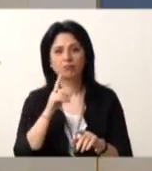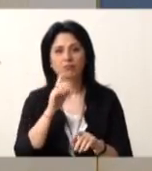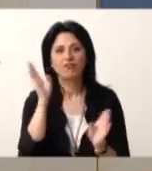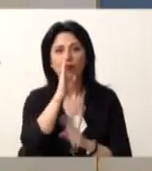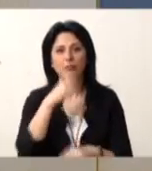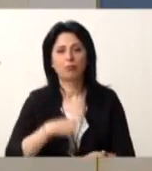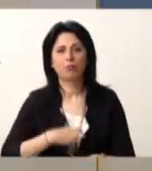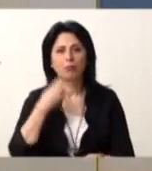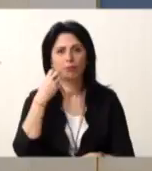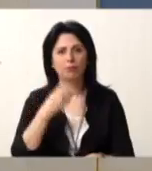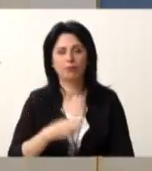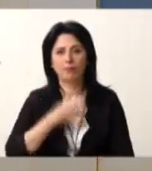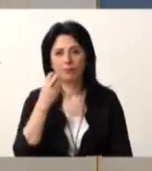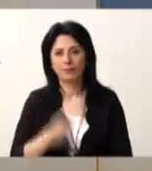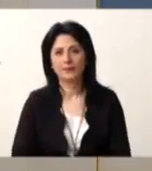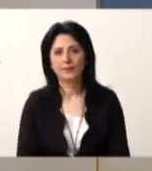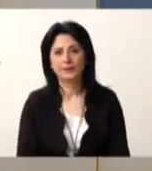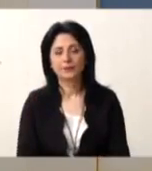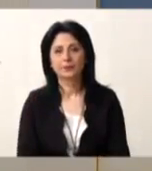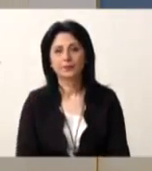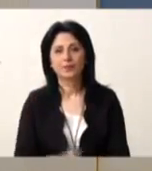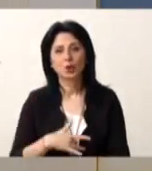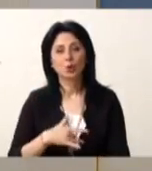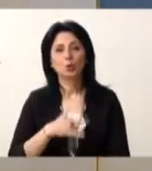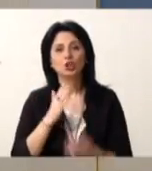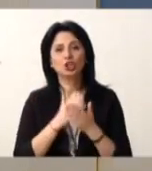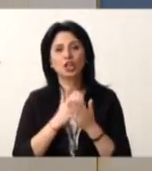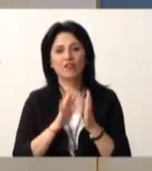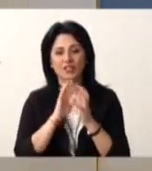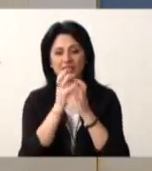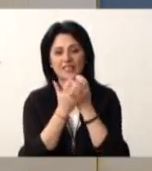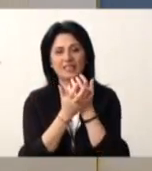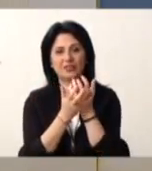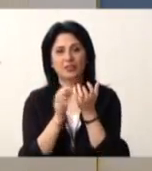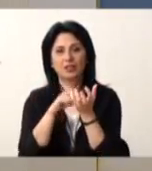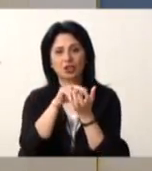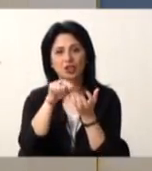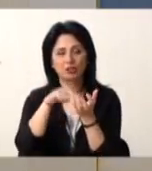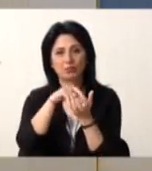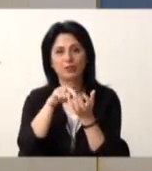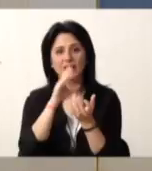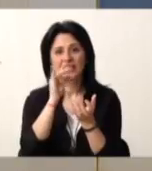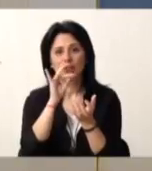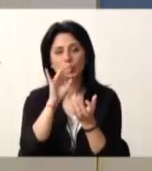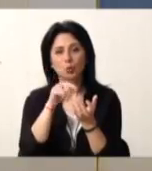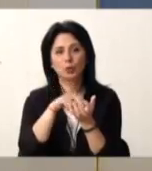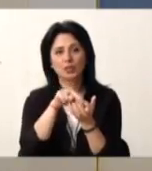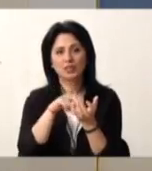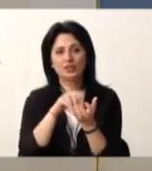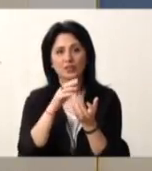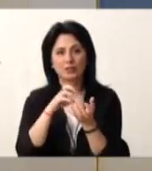წამყვანი ეს არის, რა თქმა უნდა. ბოყინის დროს კულს აქვს ისეთი სივრცე, ფუნდუსი ლათინურად, რომელშიც